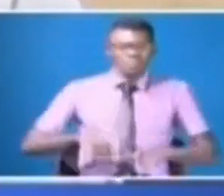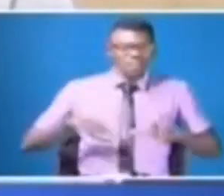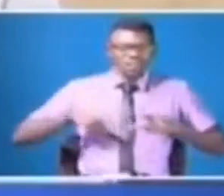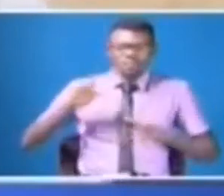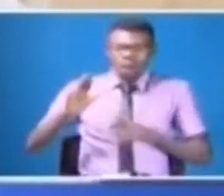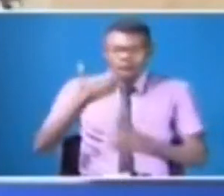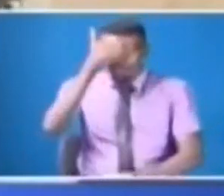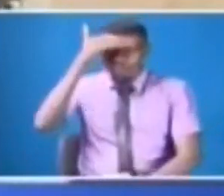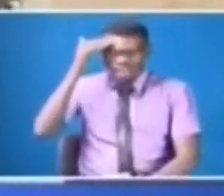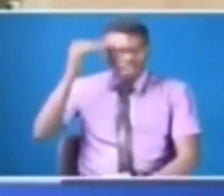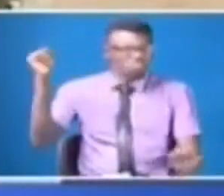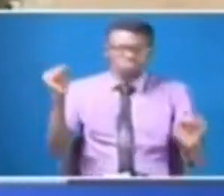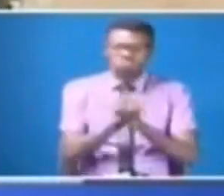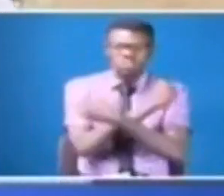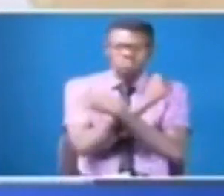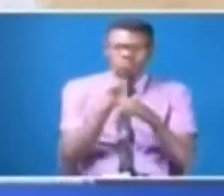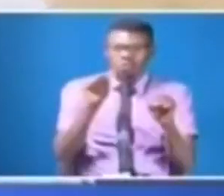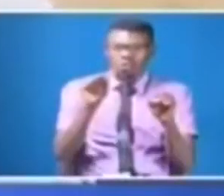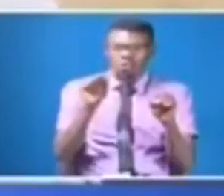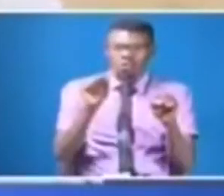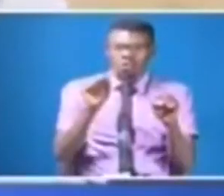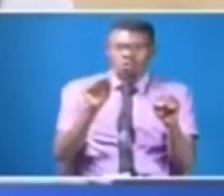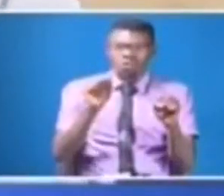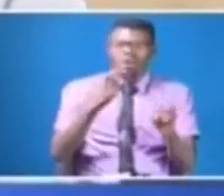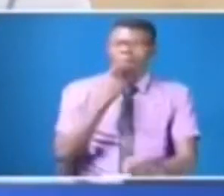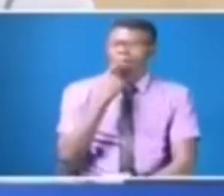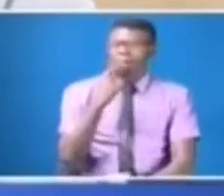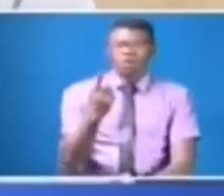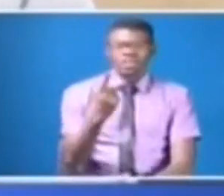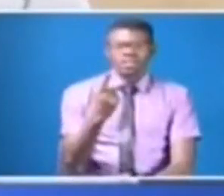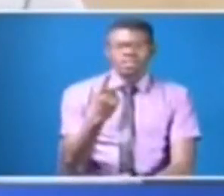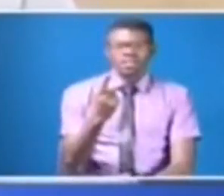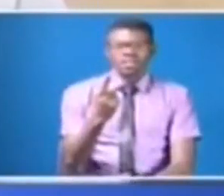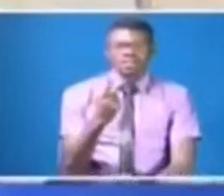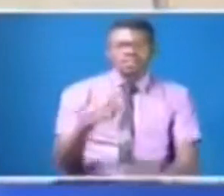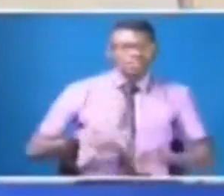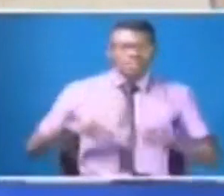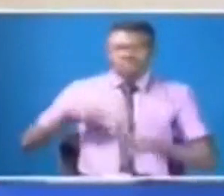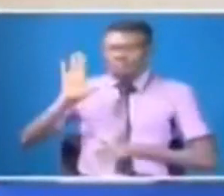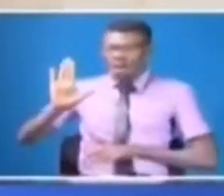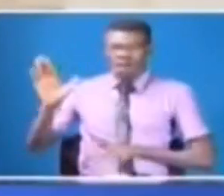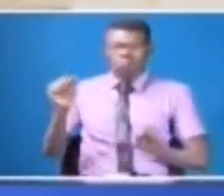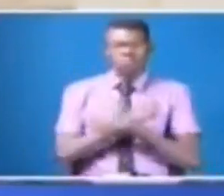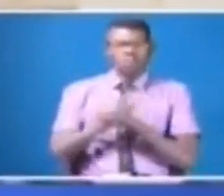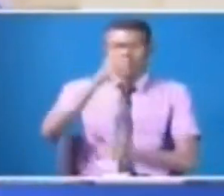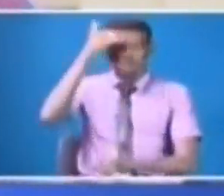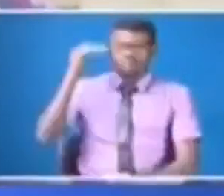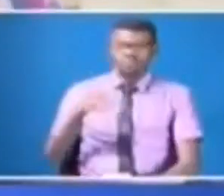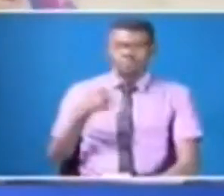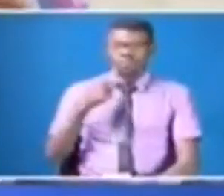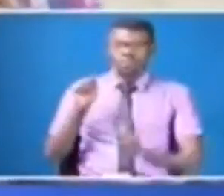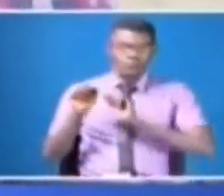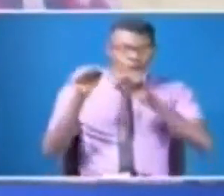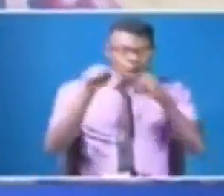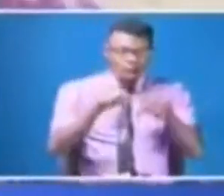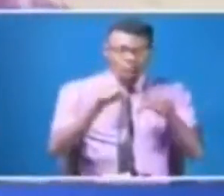anaweza kusahau Daniel Arap Moi. Hawezi kusahau maisha yake. Tumekuja kwa hii boma ya